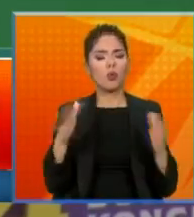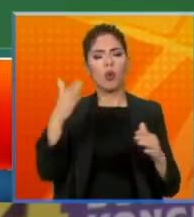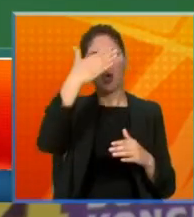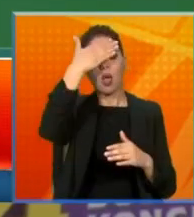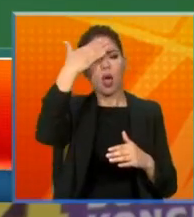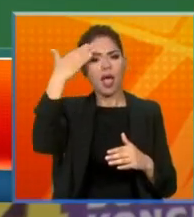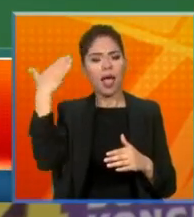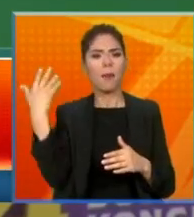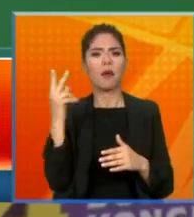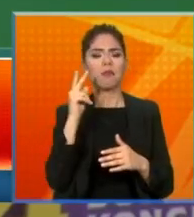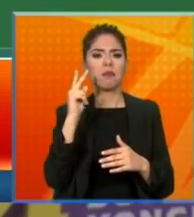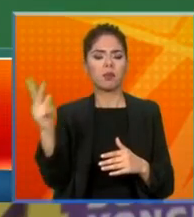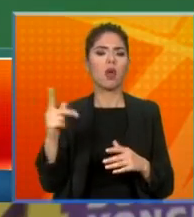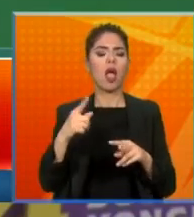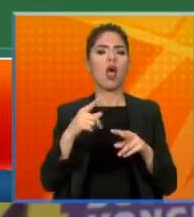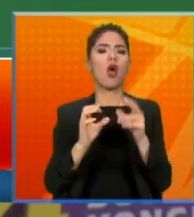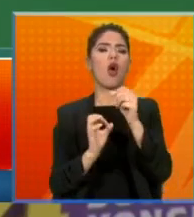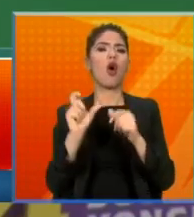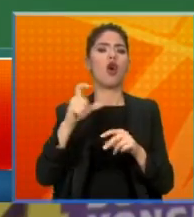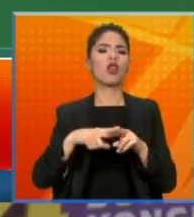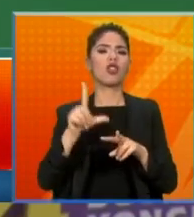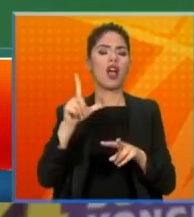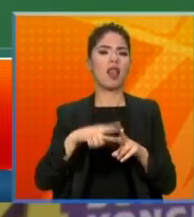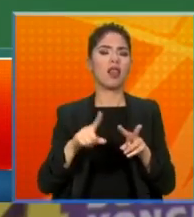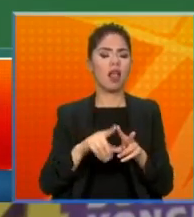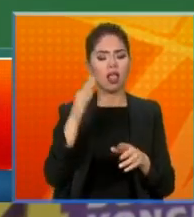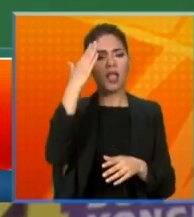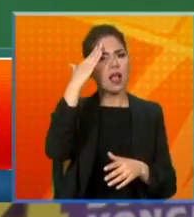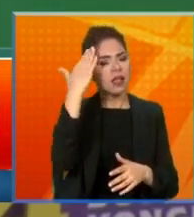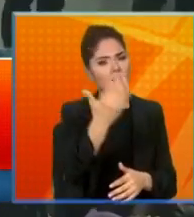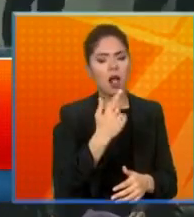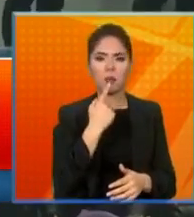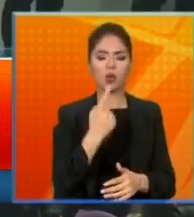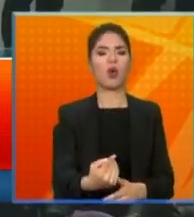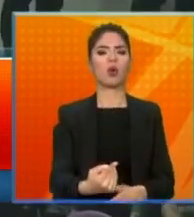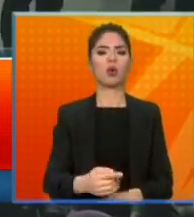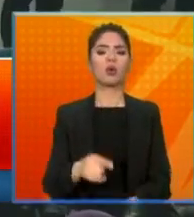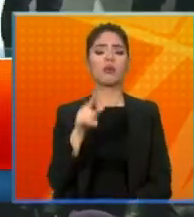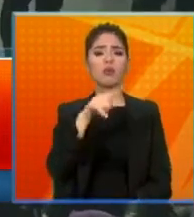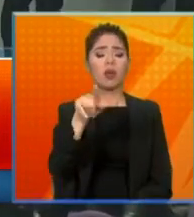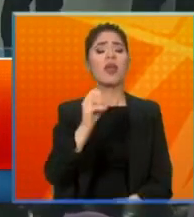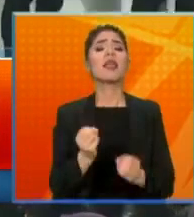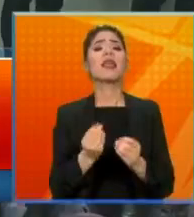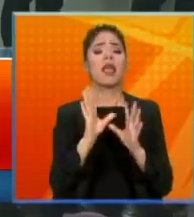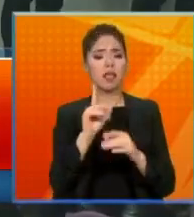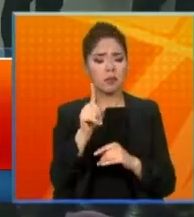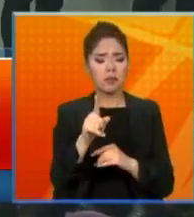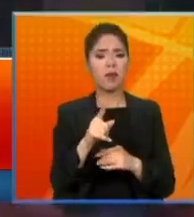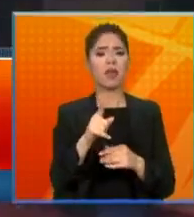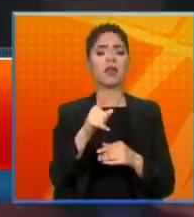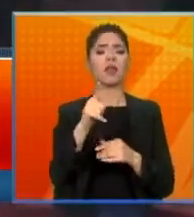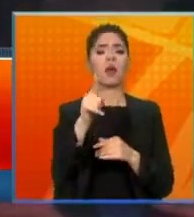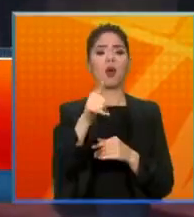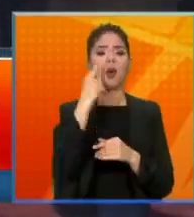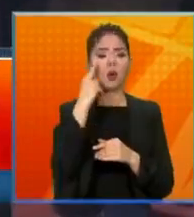Sayın Abdullah Öcalan'a buradan selam ve sevgilerimi gönderiyorum. Yetmedi, Buldan Türkiye'nin